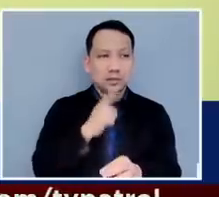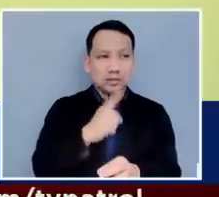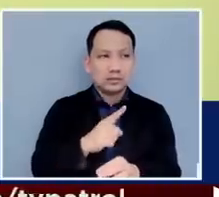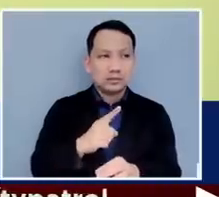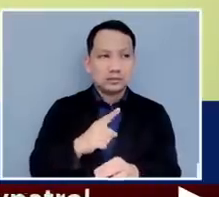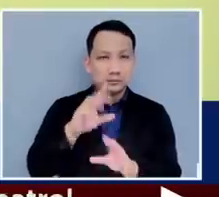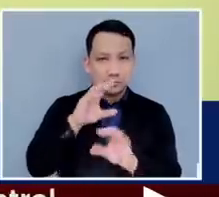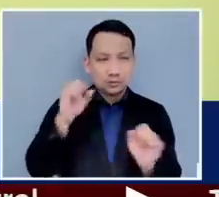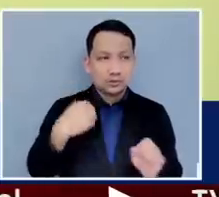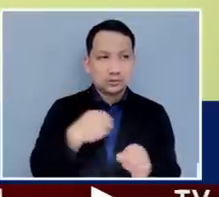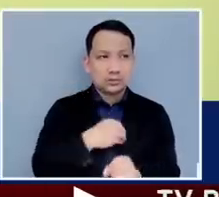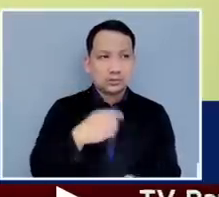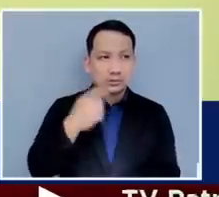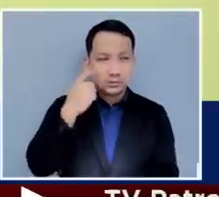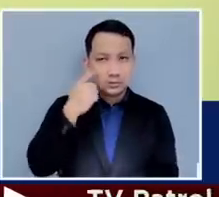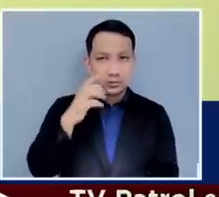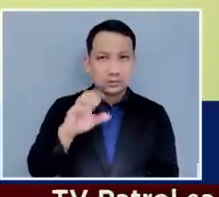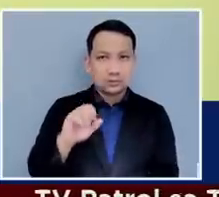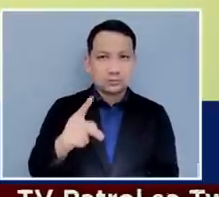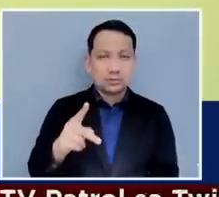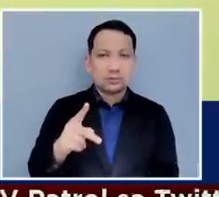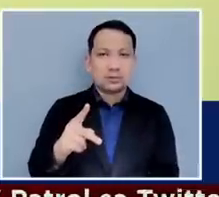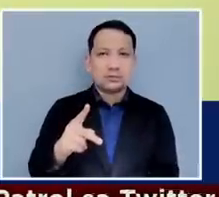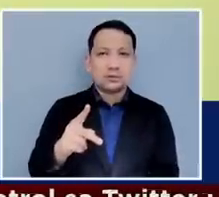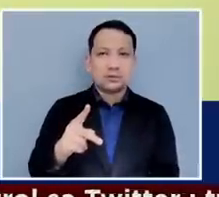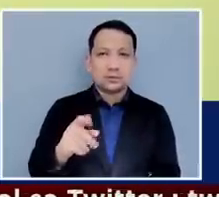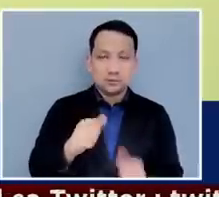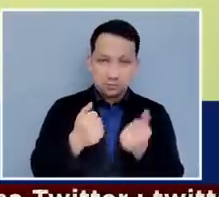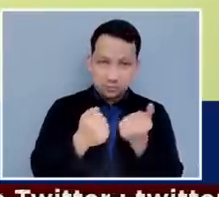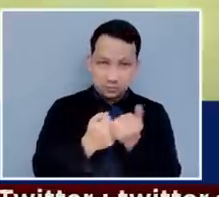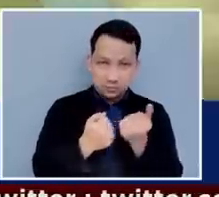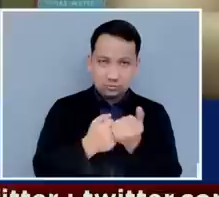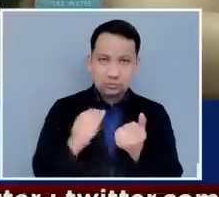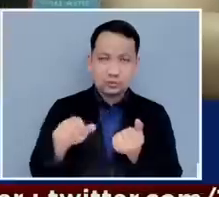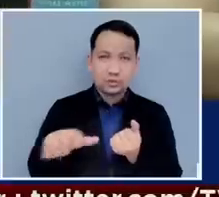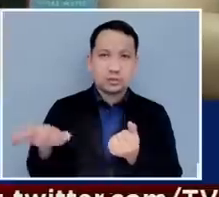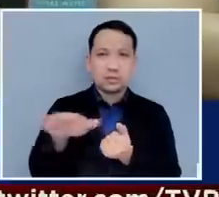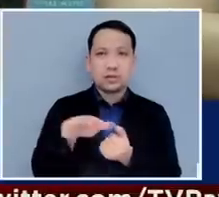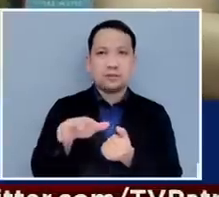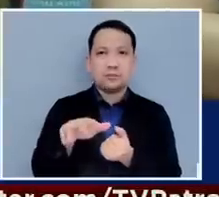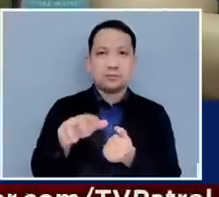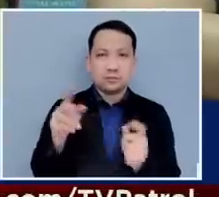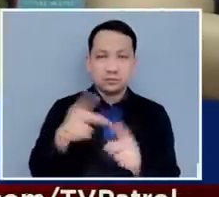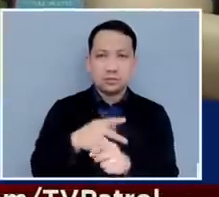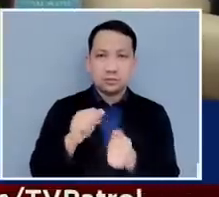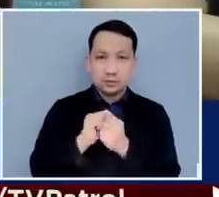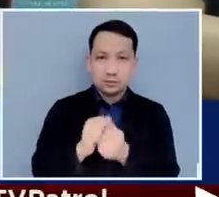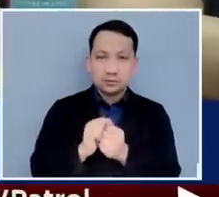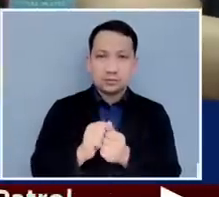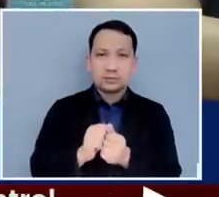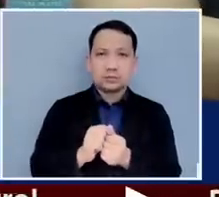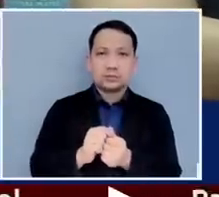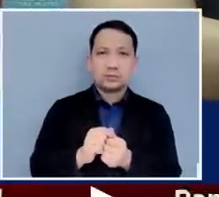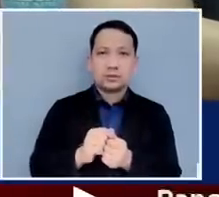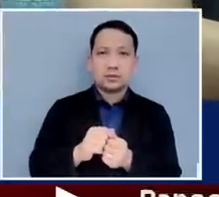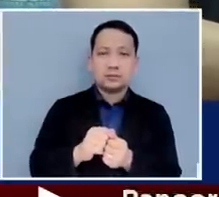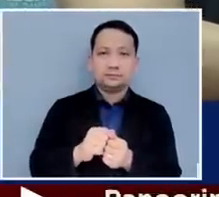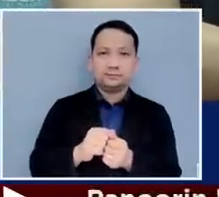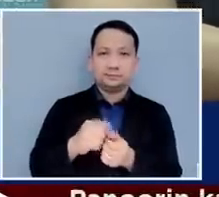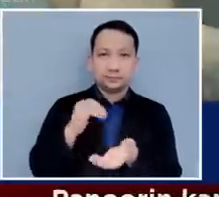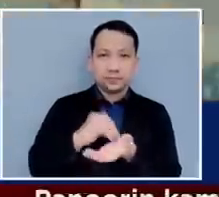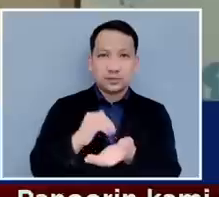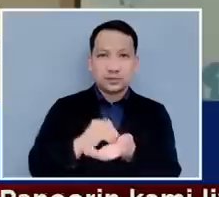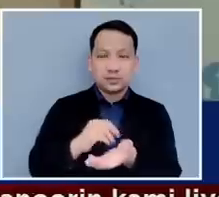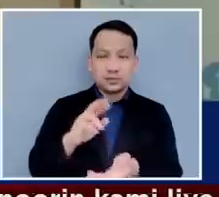Member Gabriel Kaczmarek na patuloy na susuportahan ang mga biktima. Naroon din si forensic pathologist Dr. Raquel